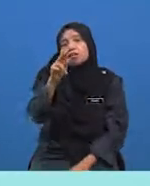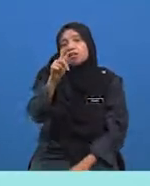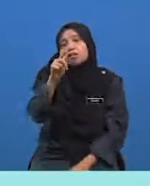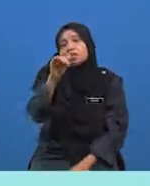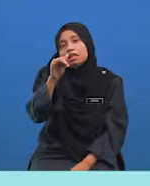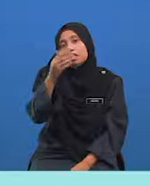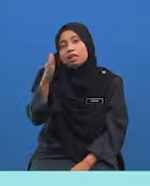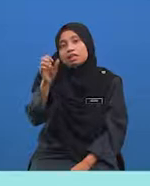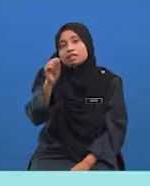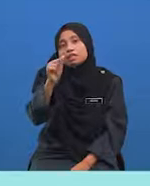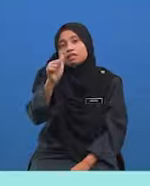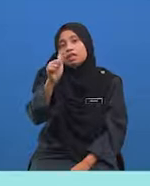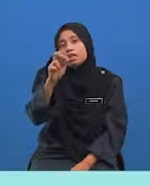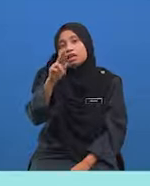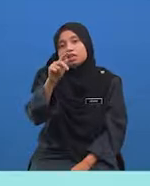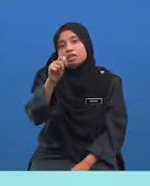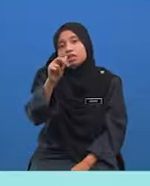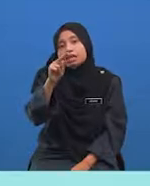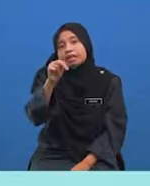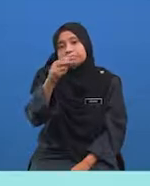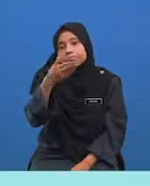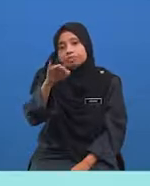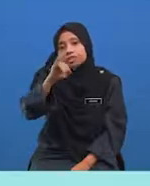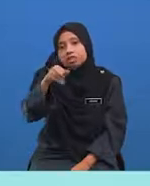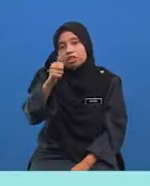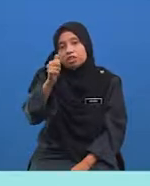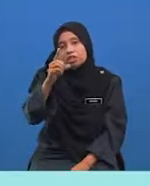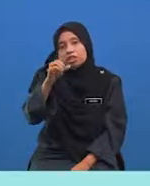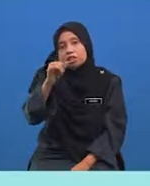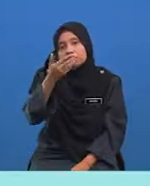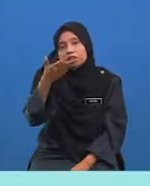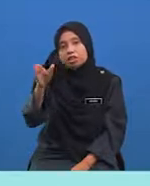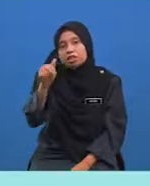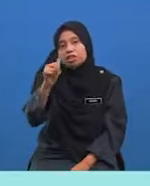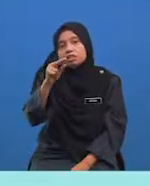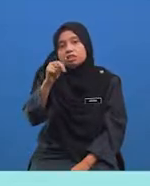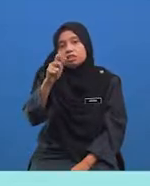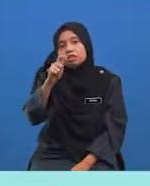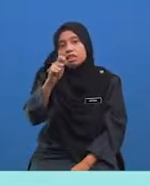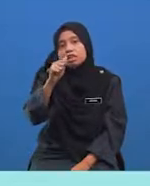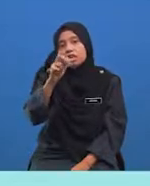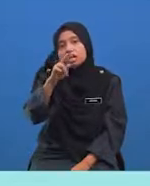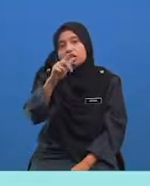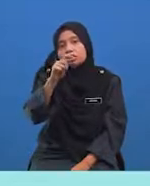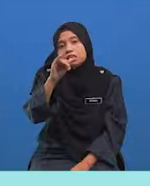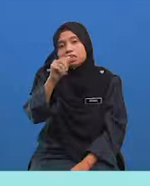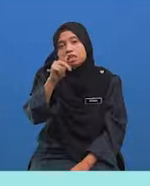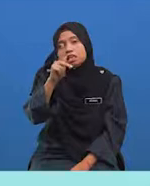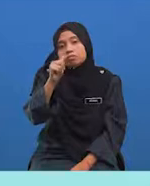Sartan, Khatulistiwa, Jadi dan Antartika. Zon iklim yang ingin kita